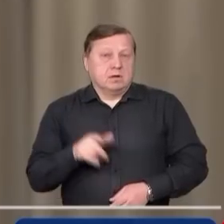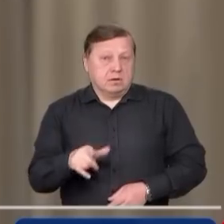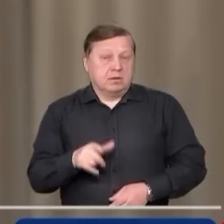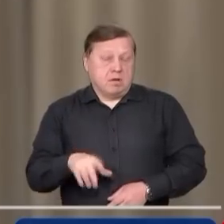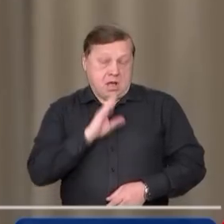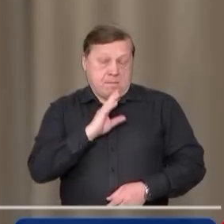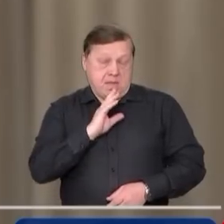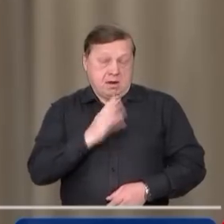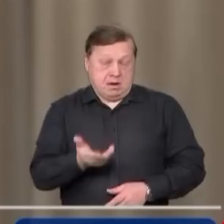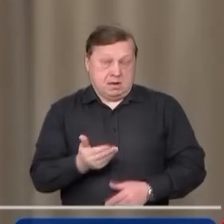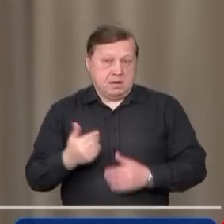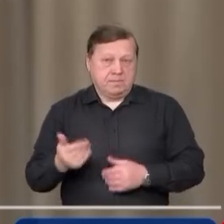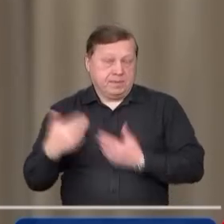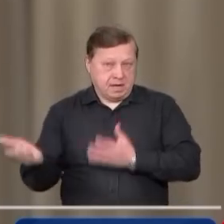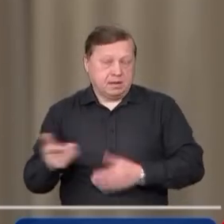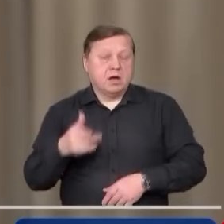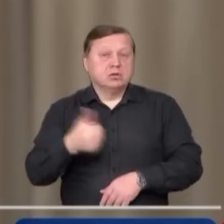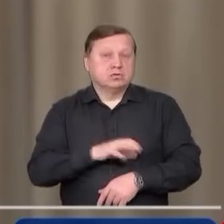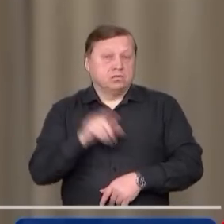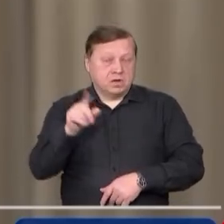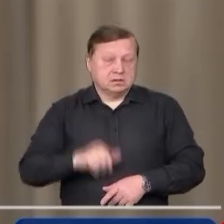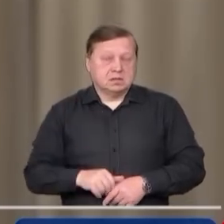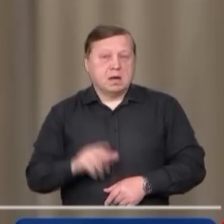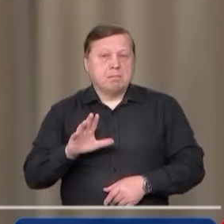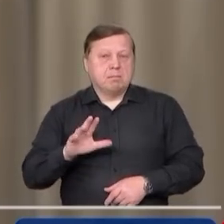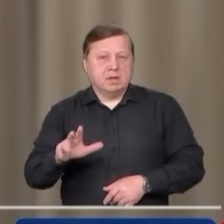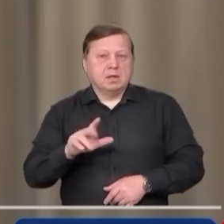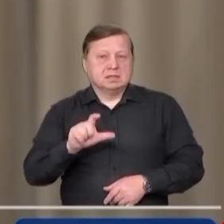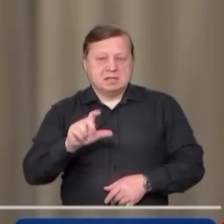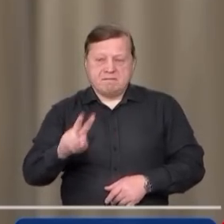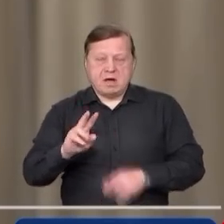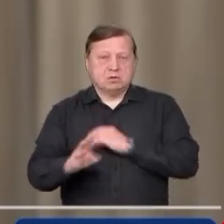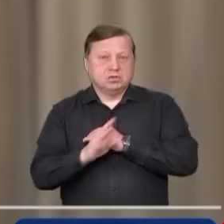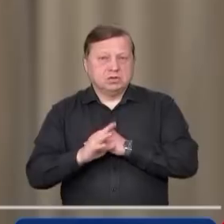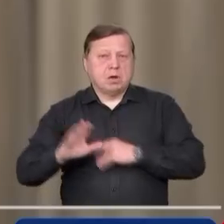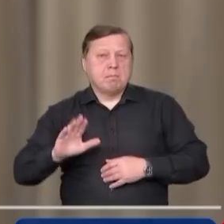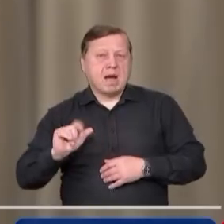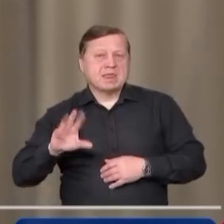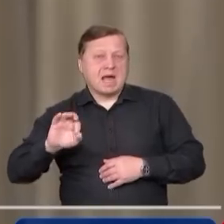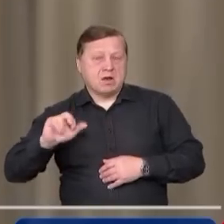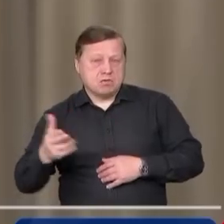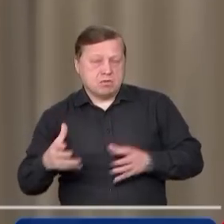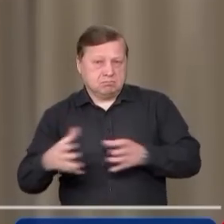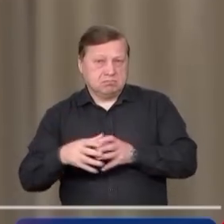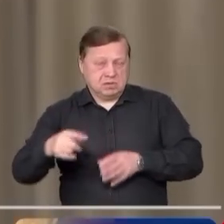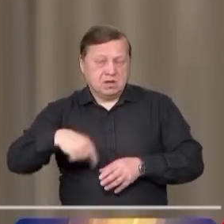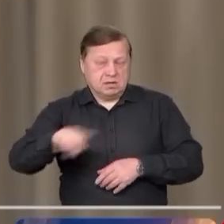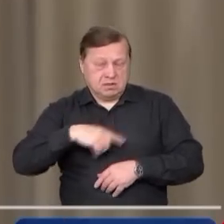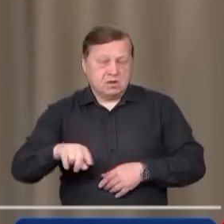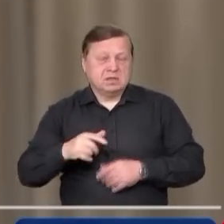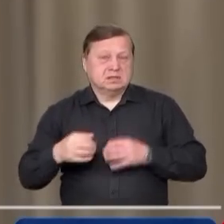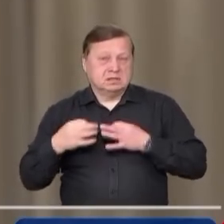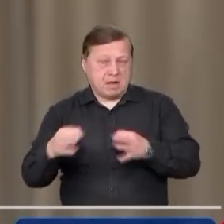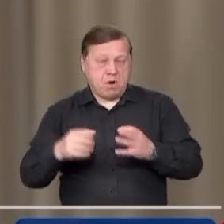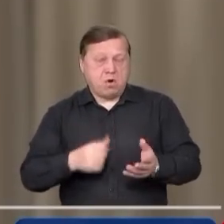przekazują Stany. Szwecja dostarcza batalion CV-90, czyli transporterów opancerzonych.